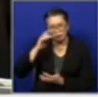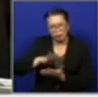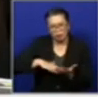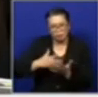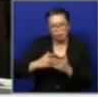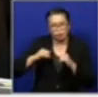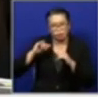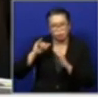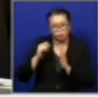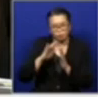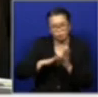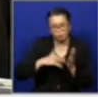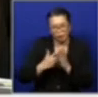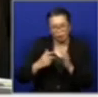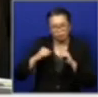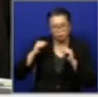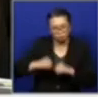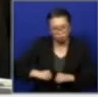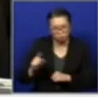รพี่น้องชาวไทยทั้งอ้อม